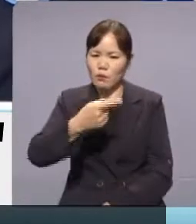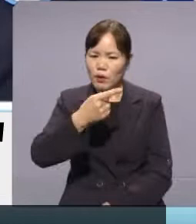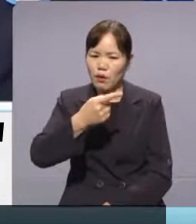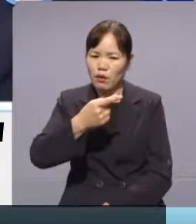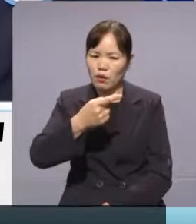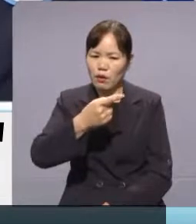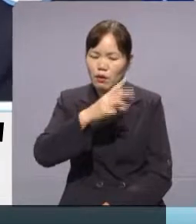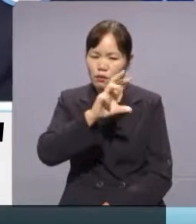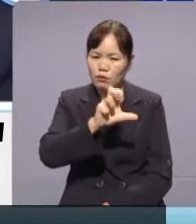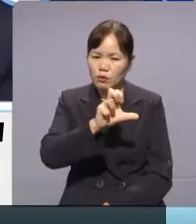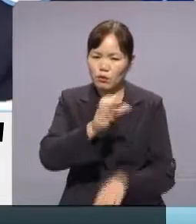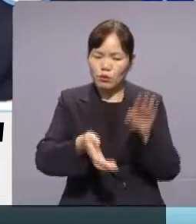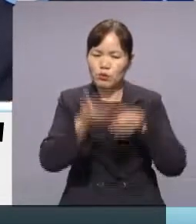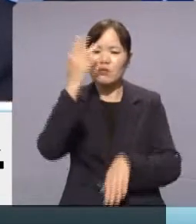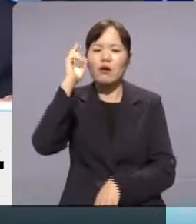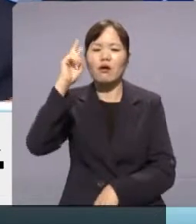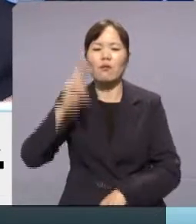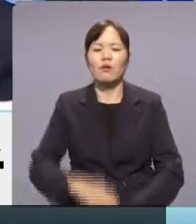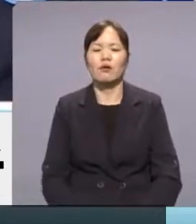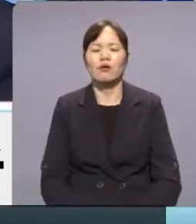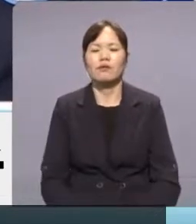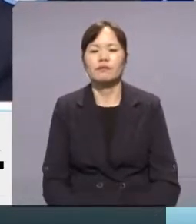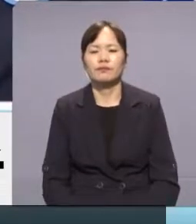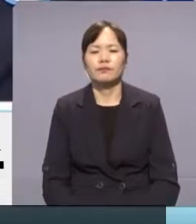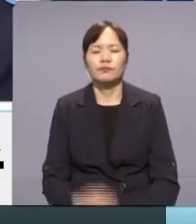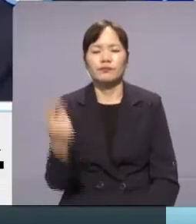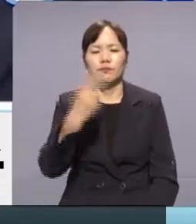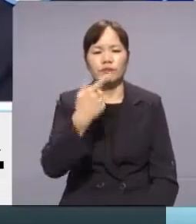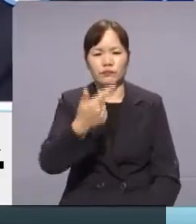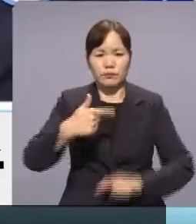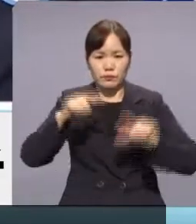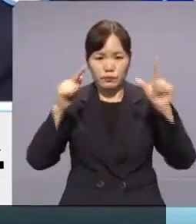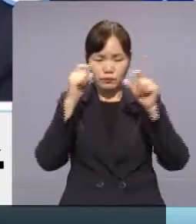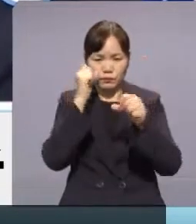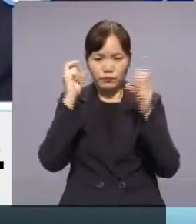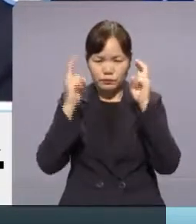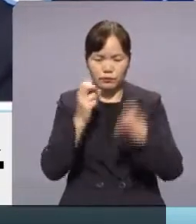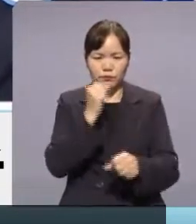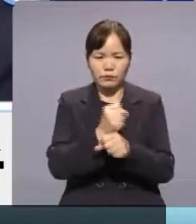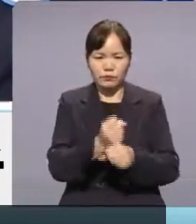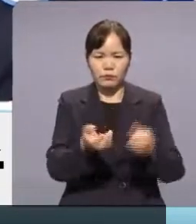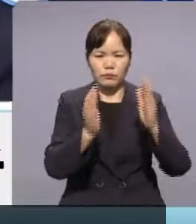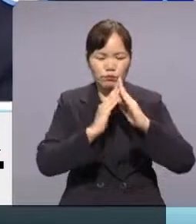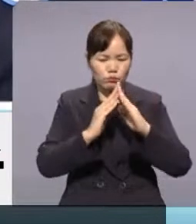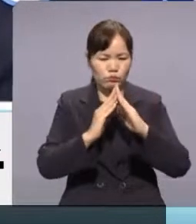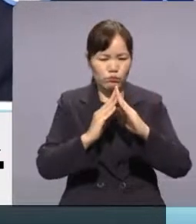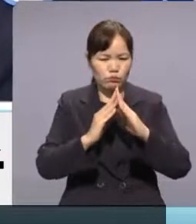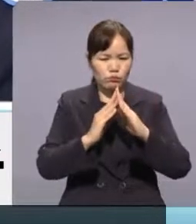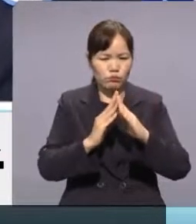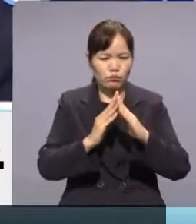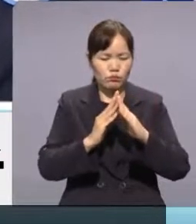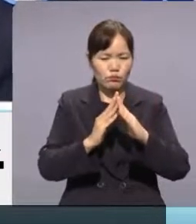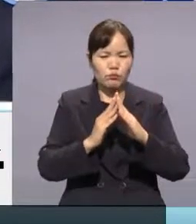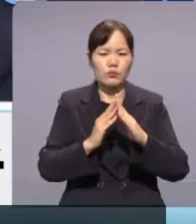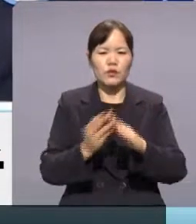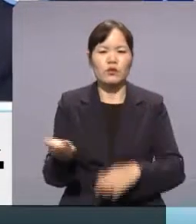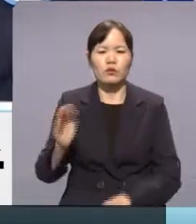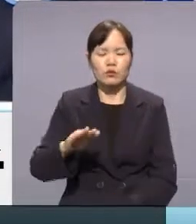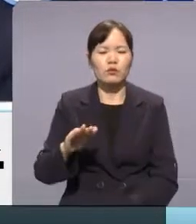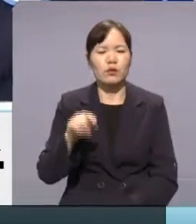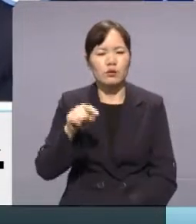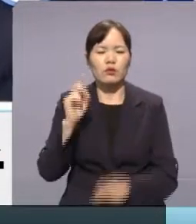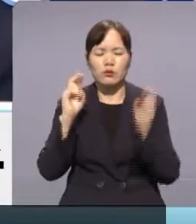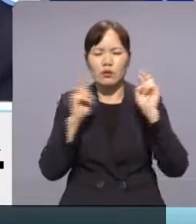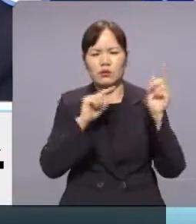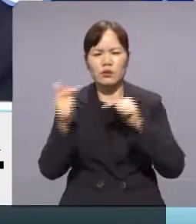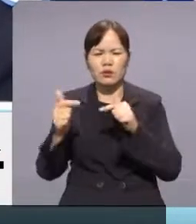135개를 갖다 넘는 줄 알고 있어요. 예. 사실 뭐 2006년에 창업해가지고 지금 뭐 몇 년이나 됐습니까? 이런 기업이 이렇게